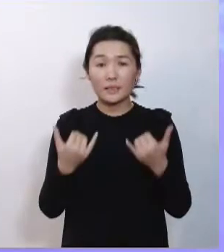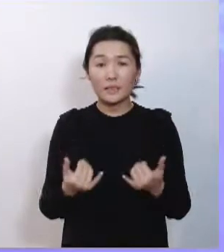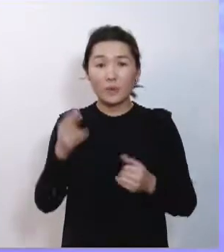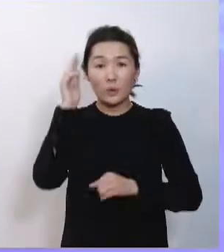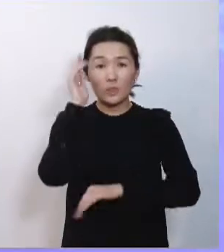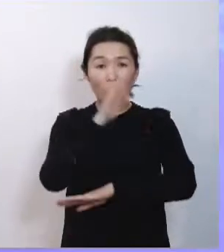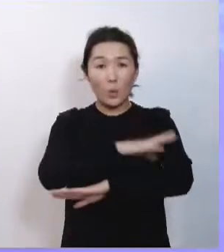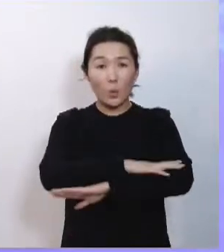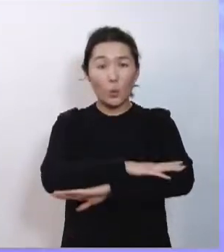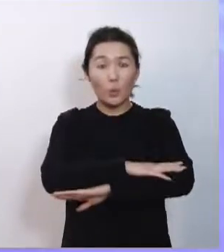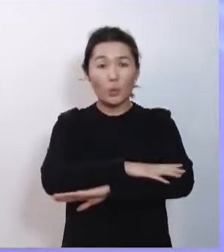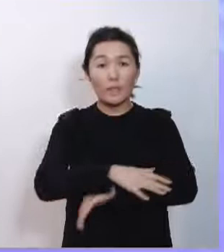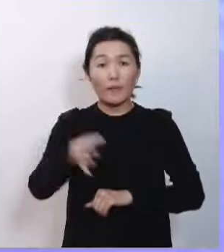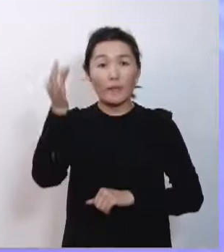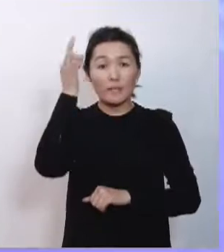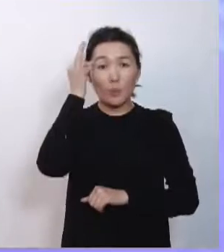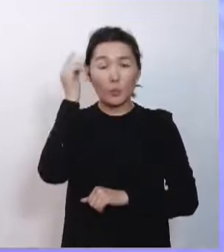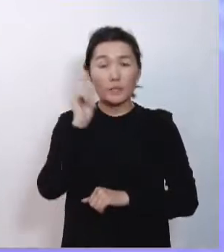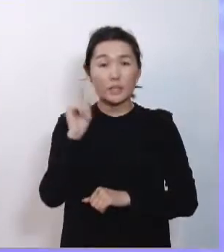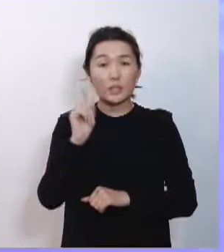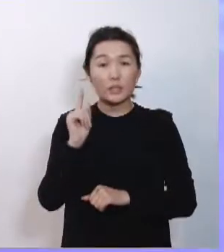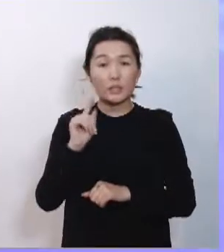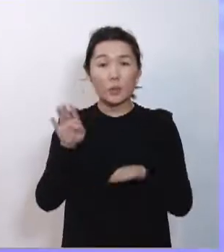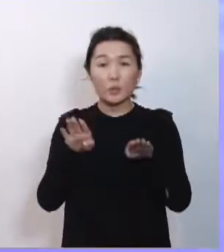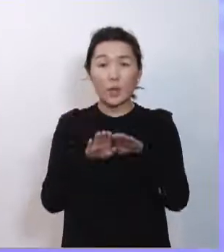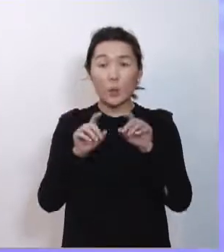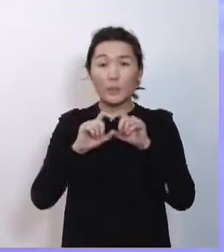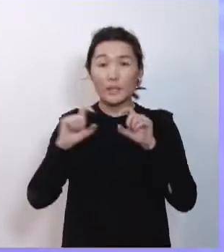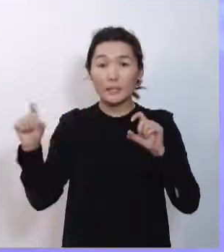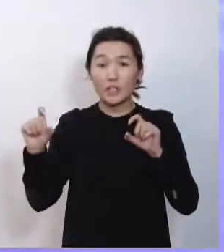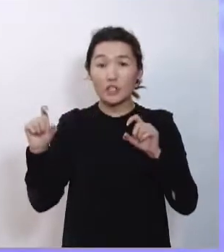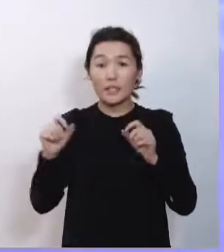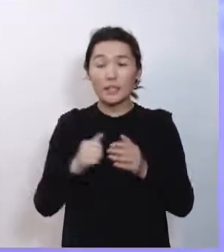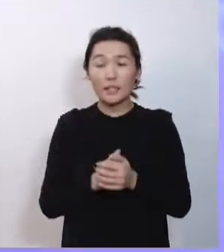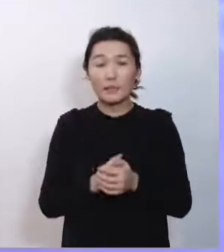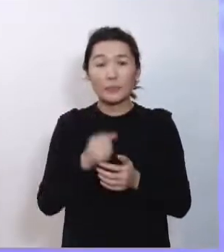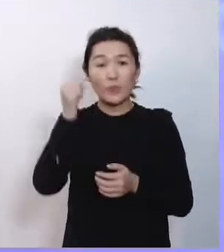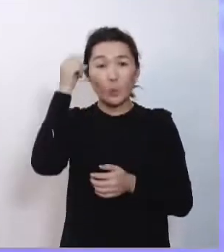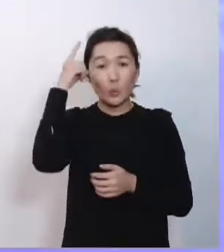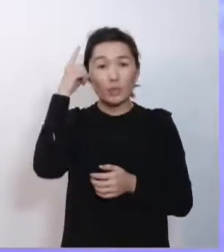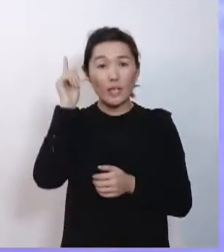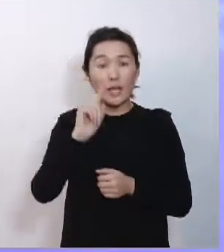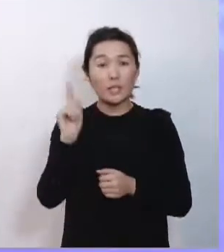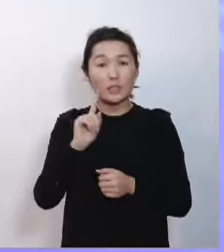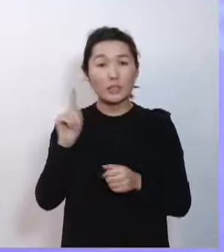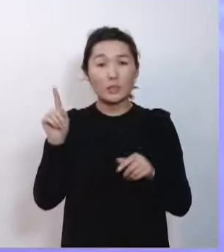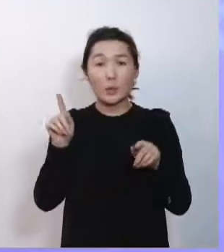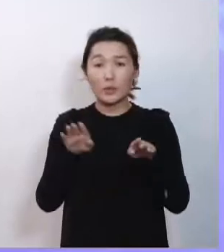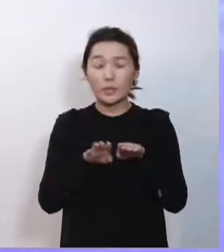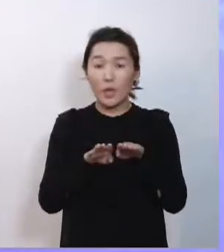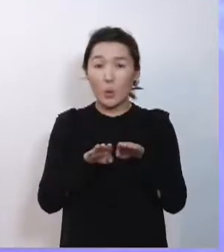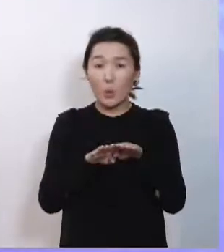Сегодня на уроке вспомнили, что такое предложение, узнали, что